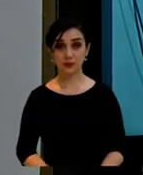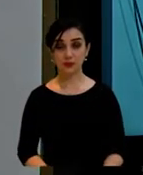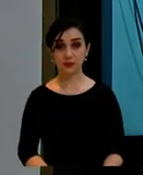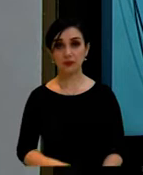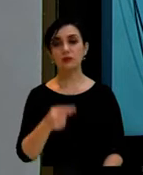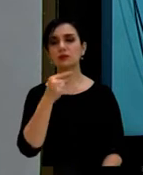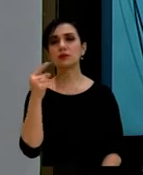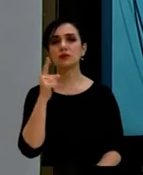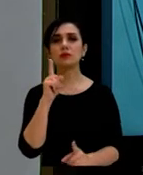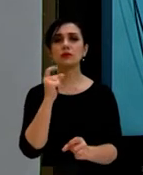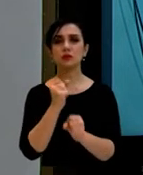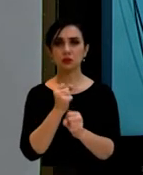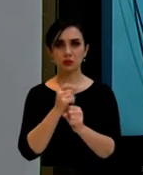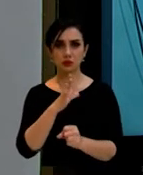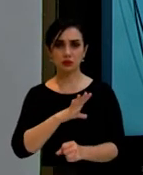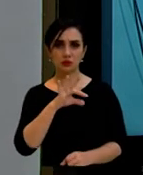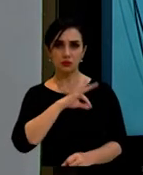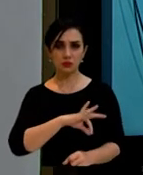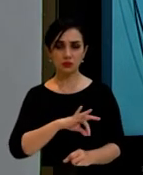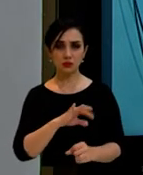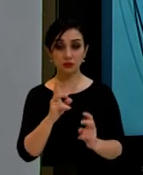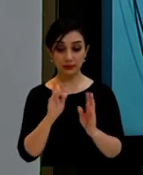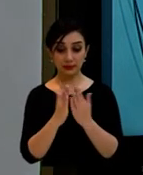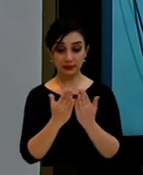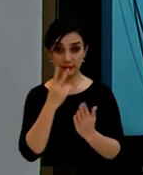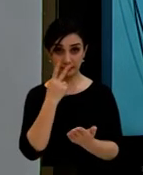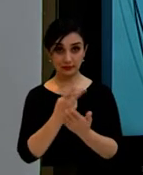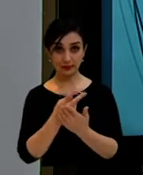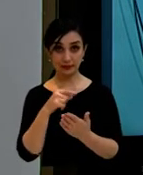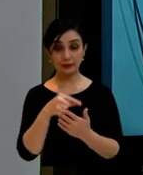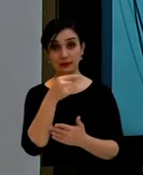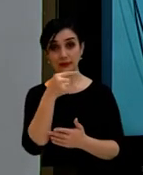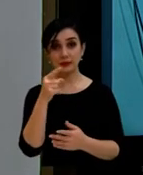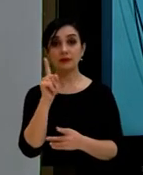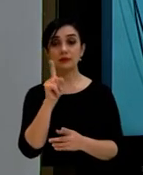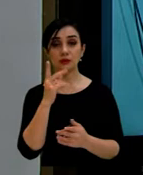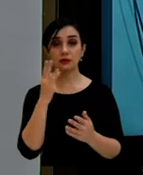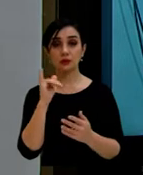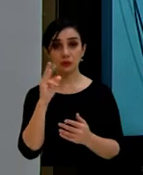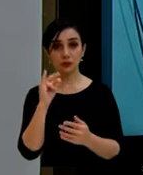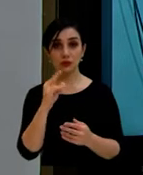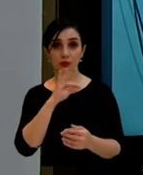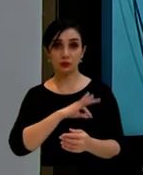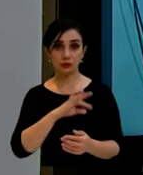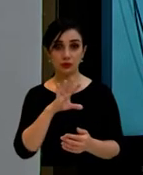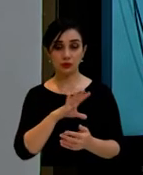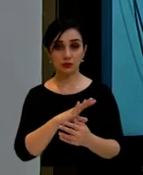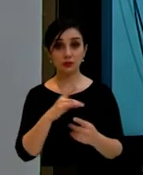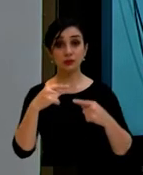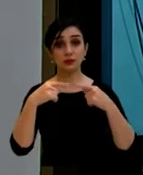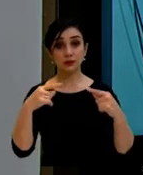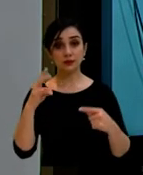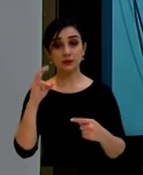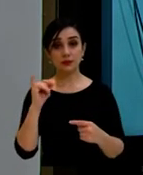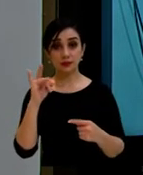Tire nima uchun ishlatilgan? Qo'lingizda kitob turibdi, qarang. Tire nima uchun ishlatilgan? Narsa